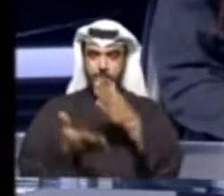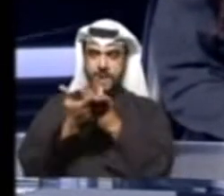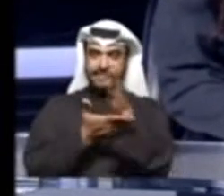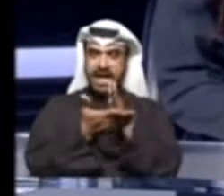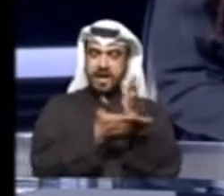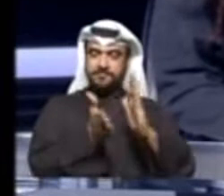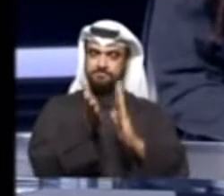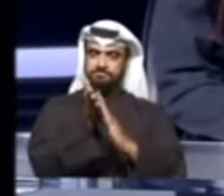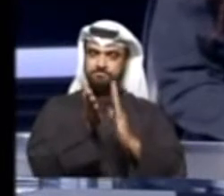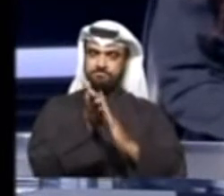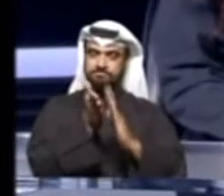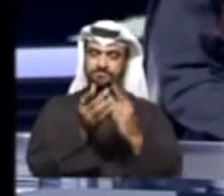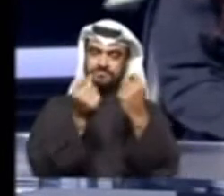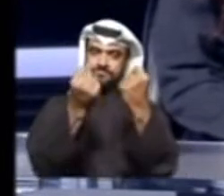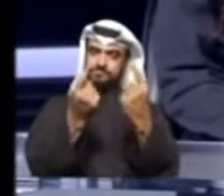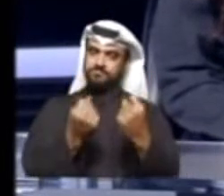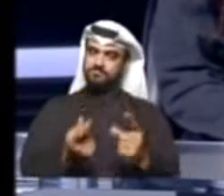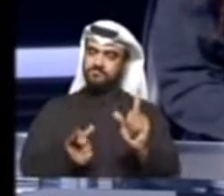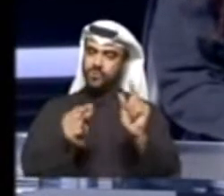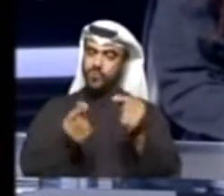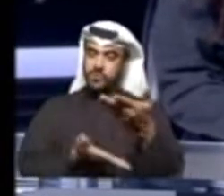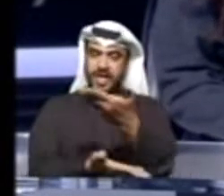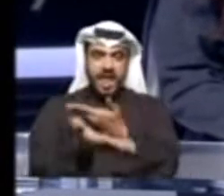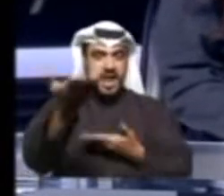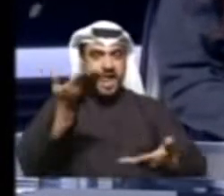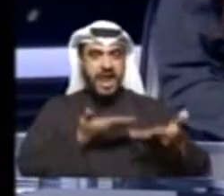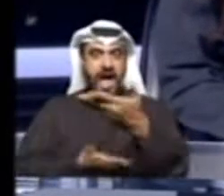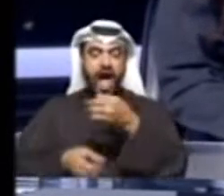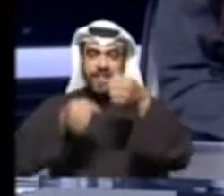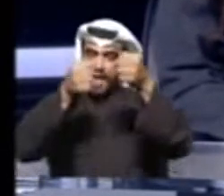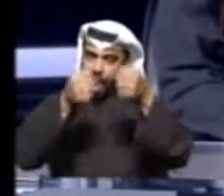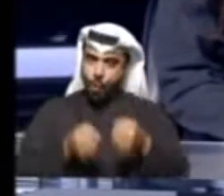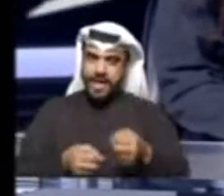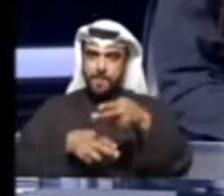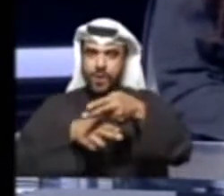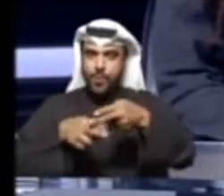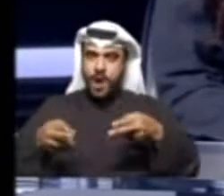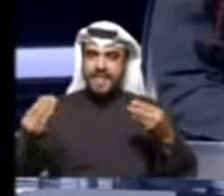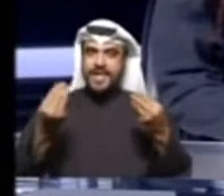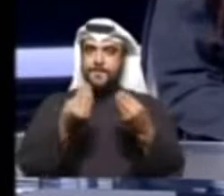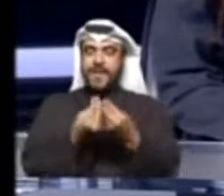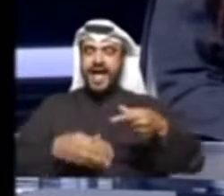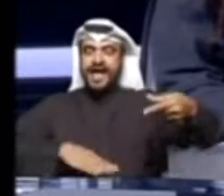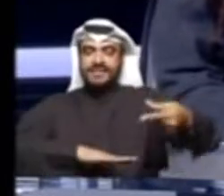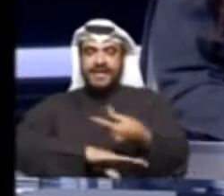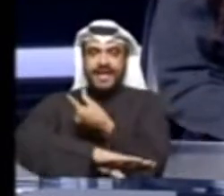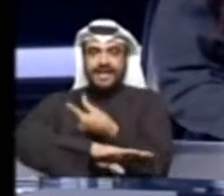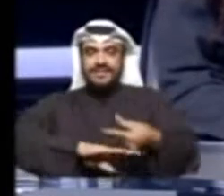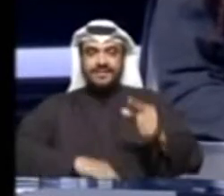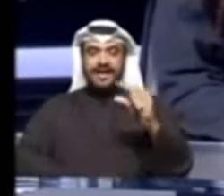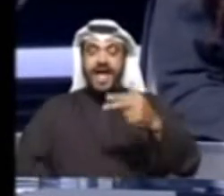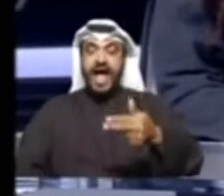كلمة ألقاها في هذه المناسبة بمتانة العلاقات التي تربط البلدين الصديقين، والتي دخلت